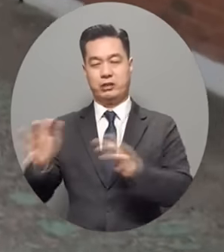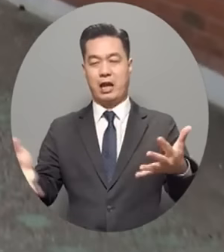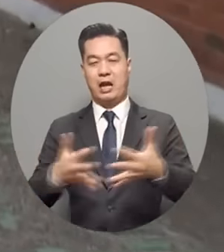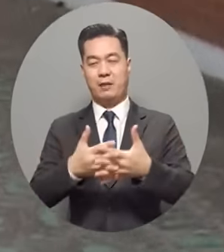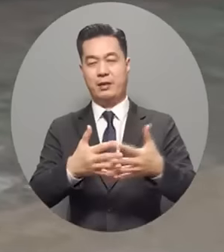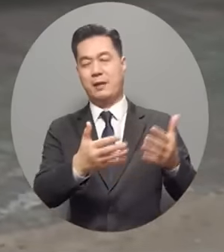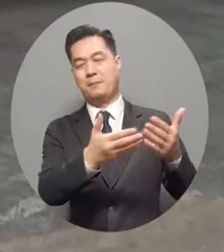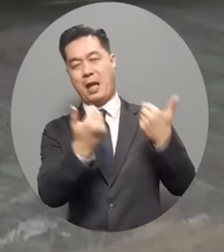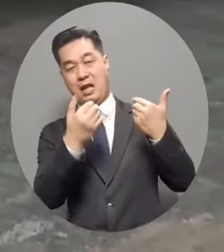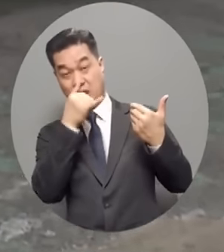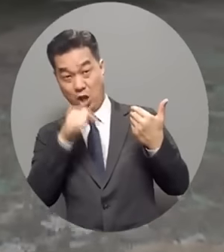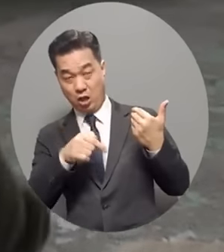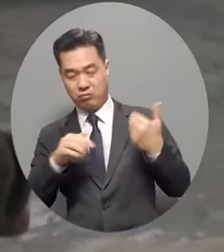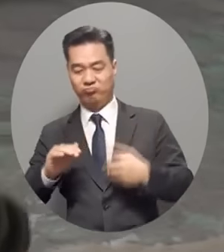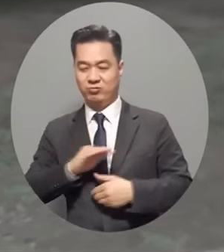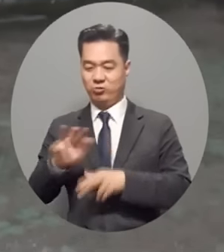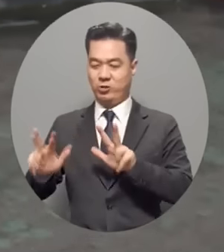아직까지도 트라우마에서 못 깨어나신 분들도 계시고 특히 북한의 9.19 군사합의 파기에 이어 우리 군도 오늘 더 이상